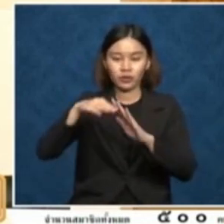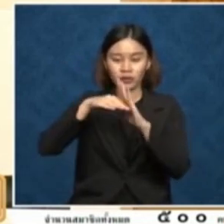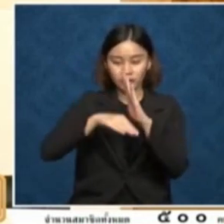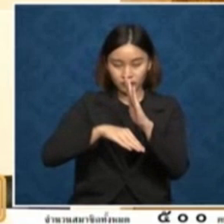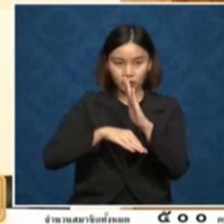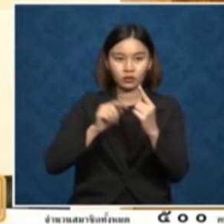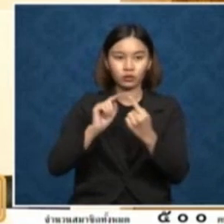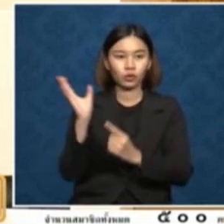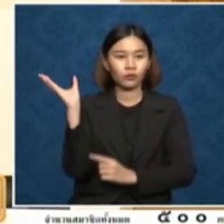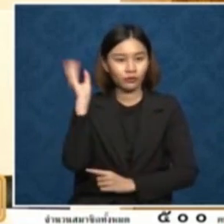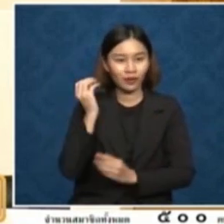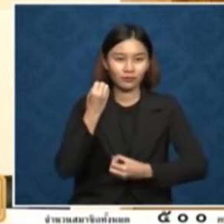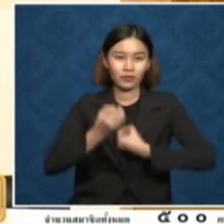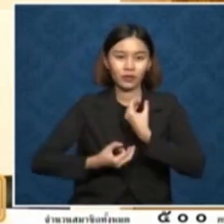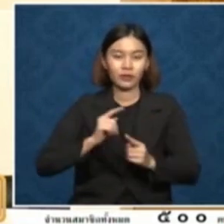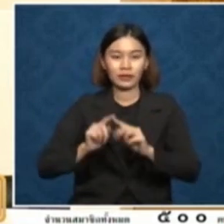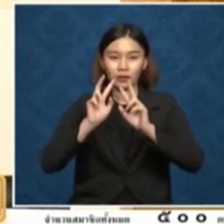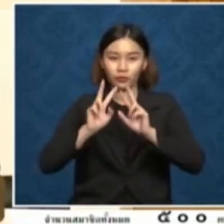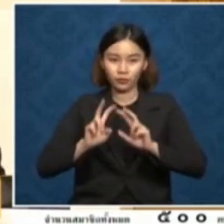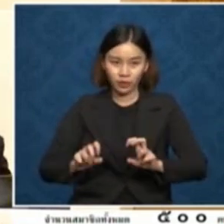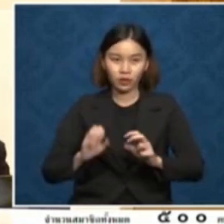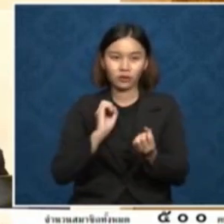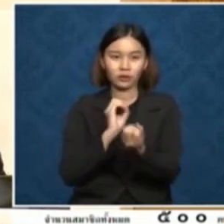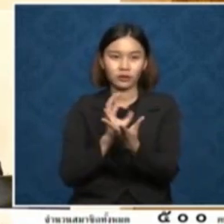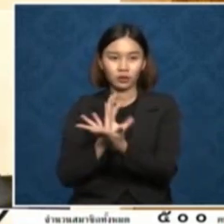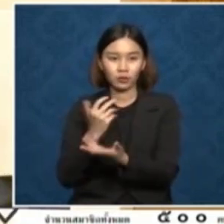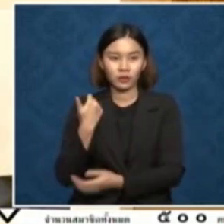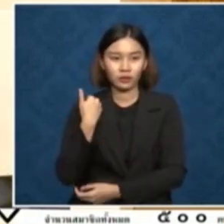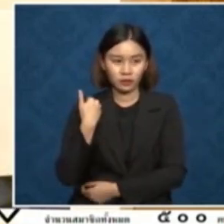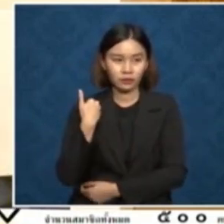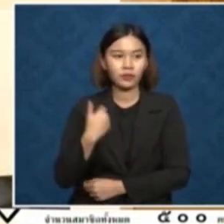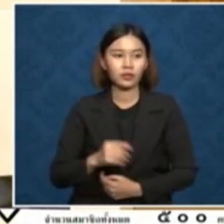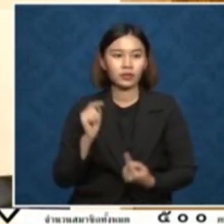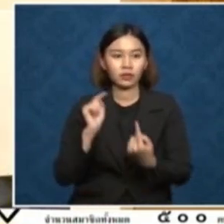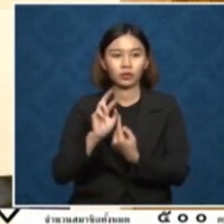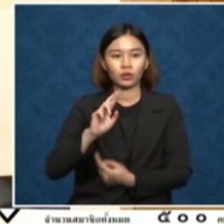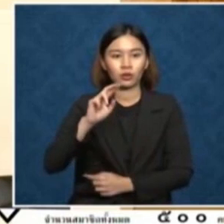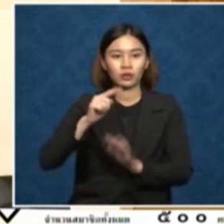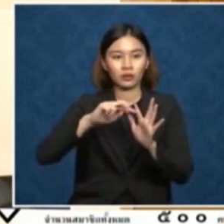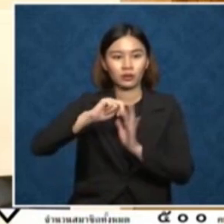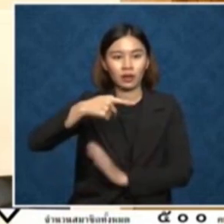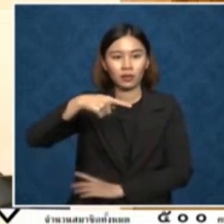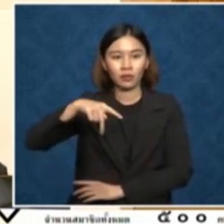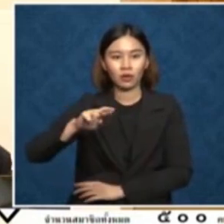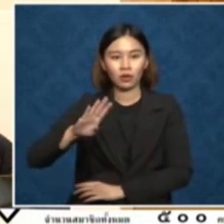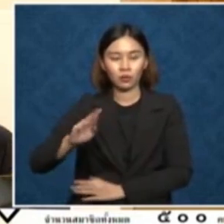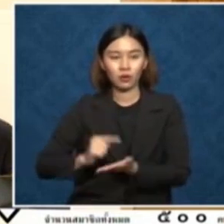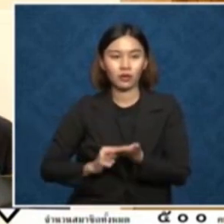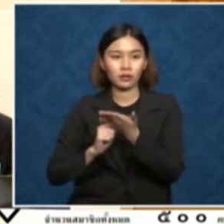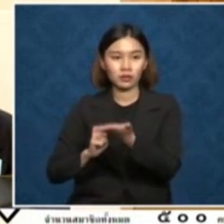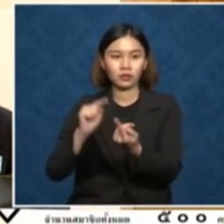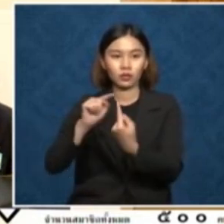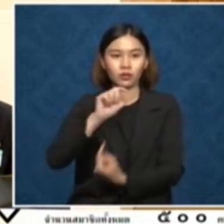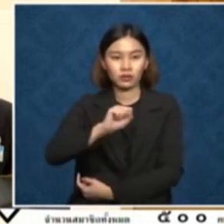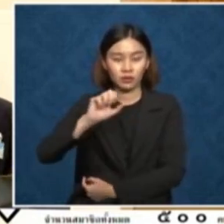การการรับฟังความคิดเห็นและการวิเคราะห์ผลกระทบที่อาจเกิดขึ้นจากร่างพระราชบัญญัติที่เสนอโดยสมาชิกสภา